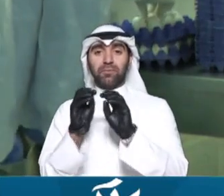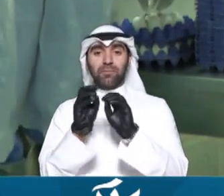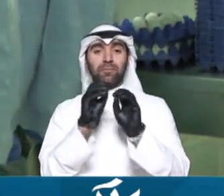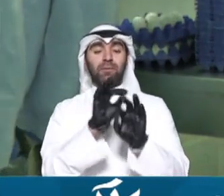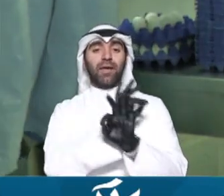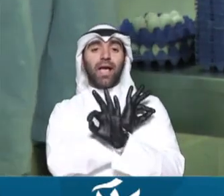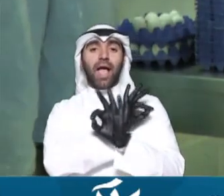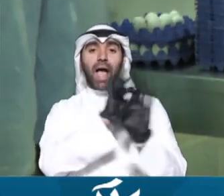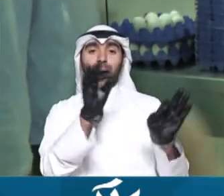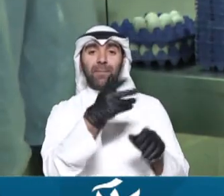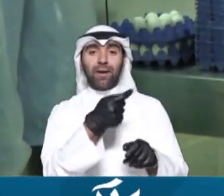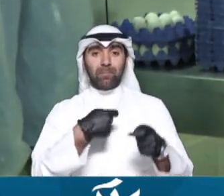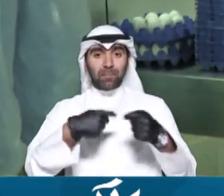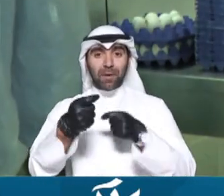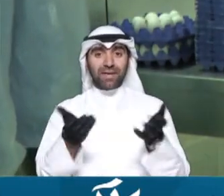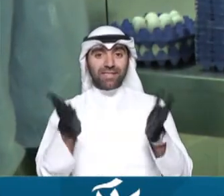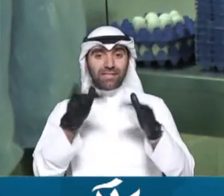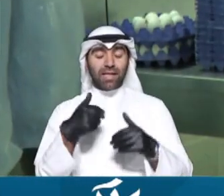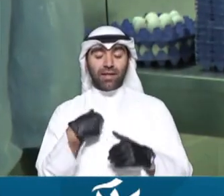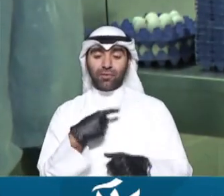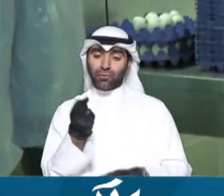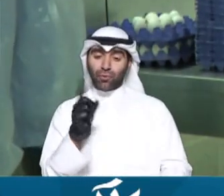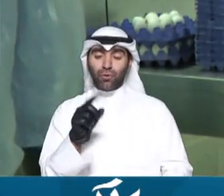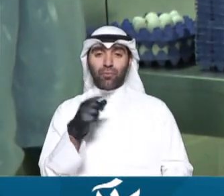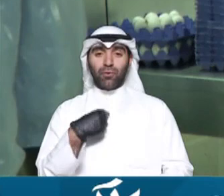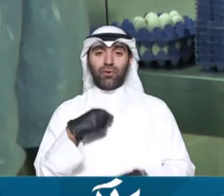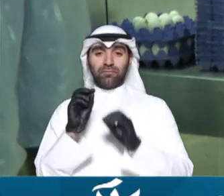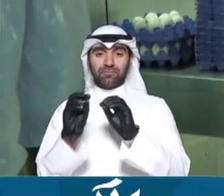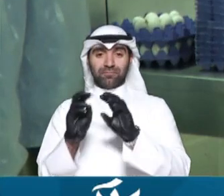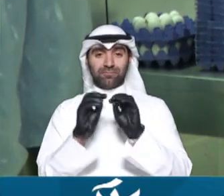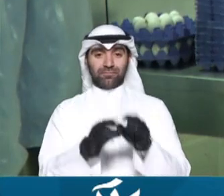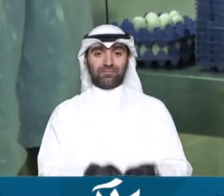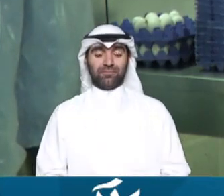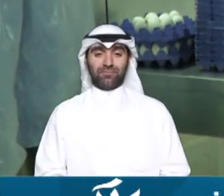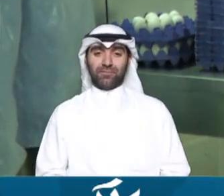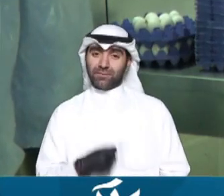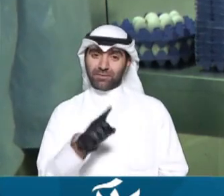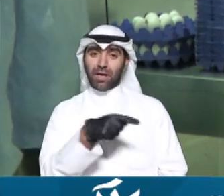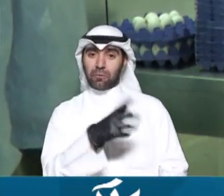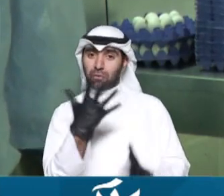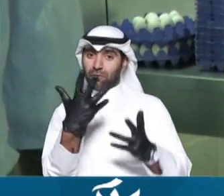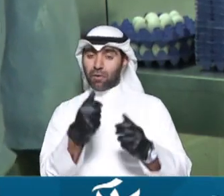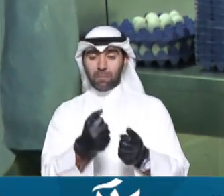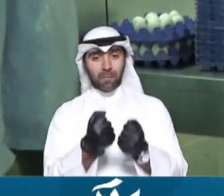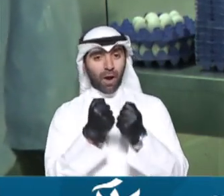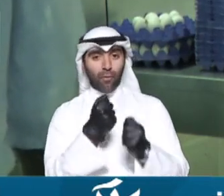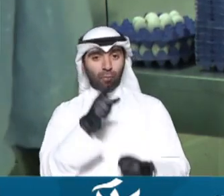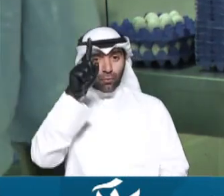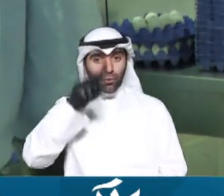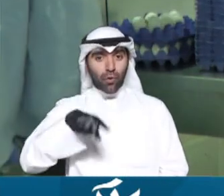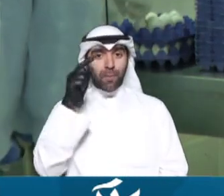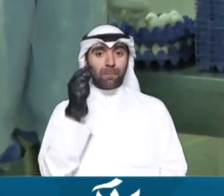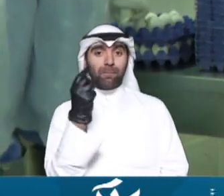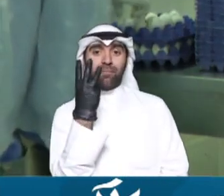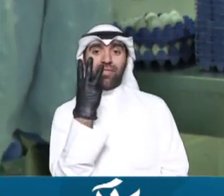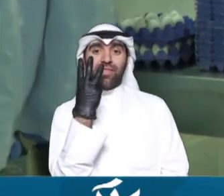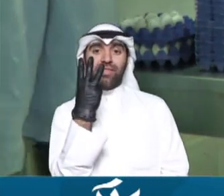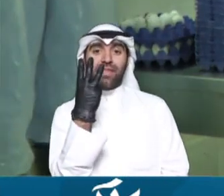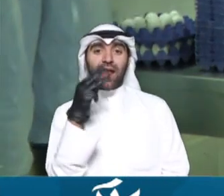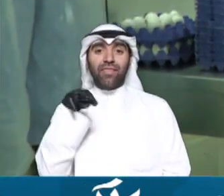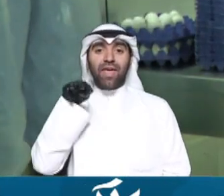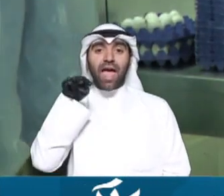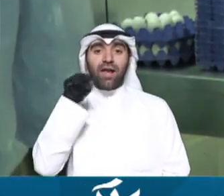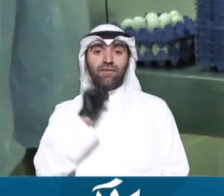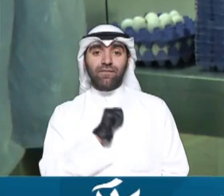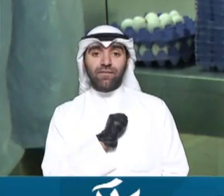يعطي رقم يعني ما شاء الله طيب يكاد يصل بأرقام عالية تفي بمتطلبات السوق. وهذا